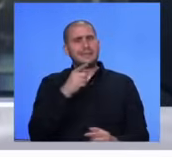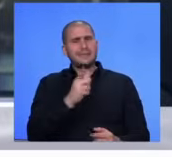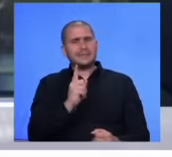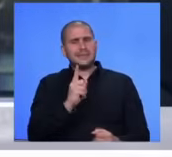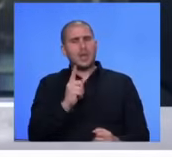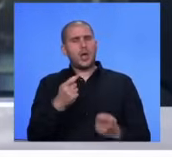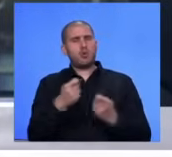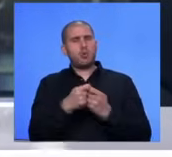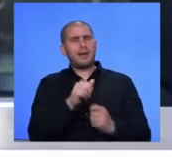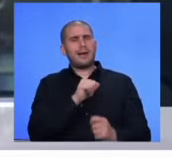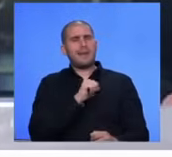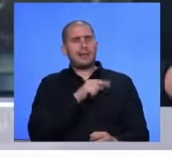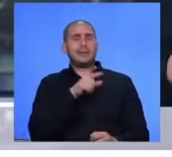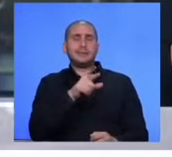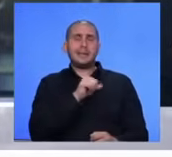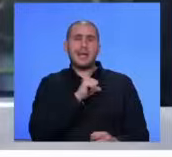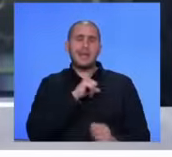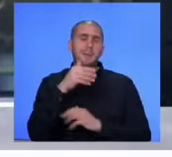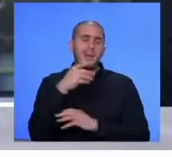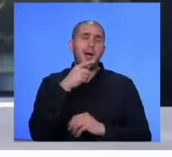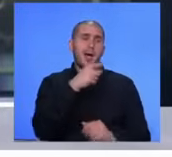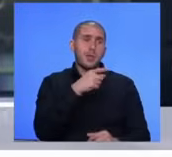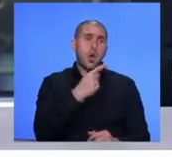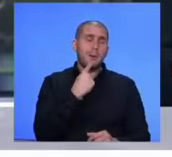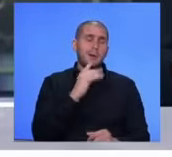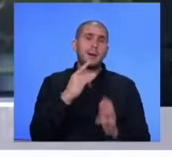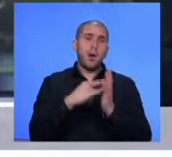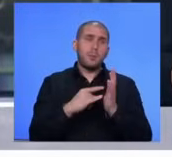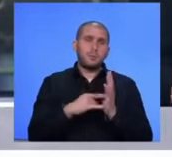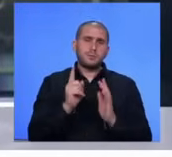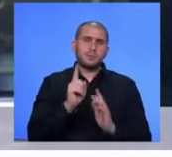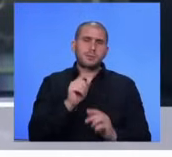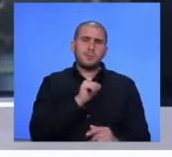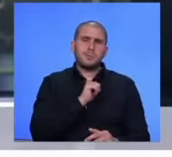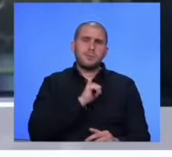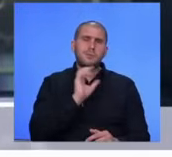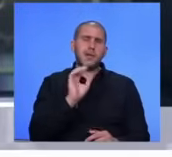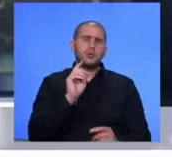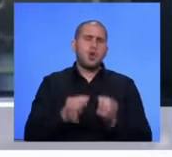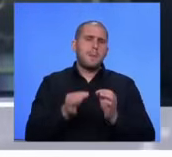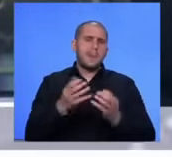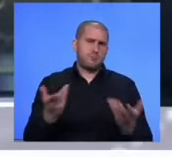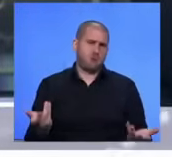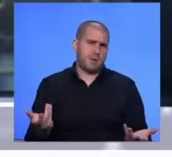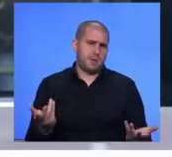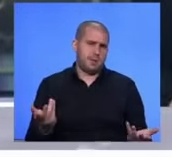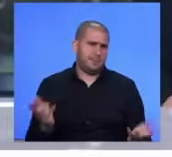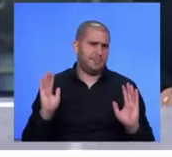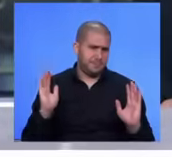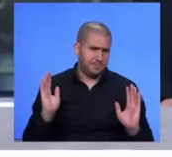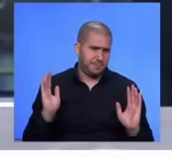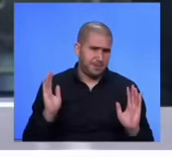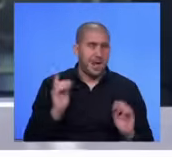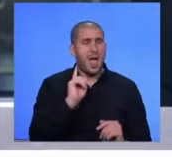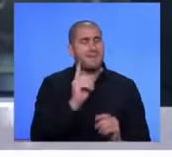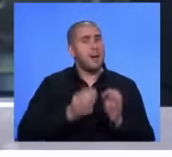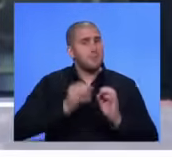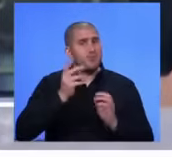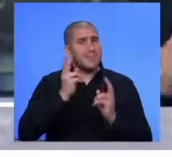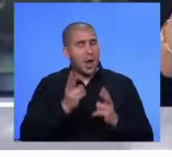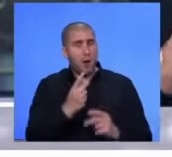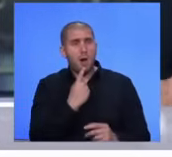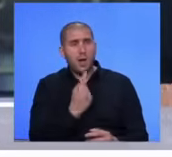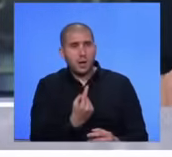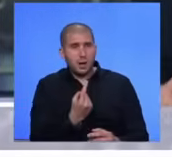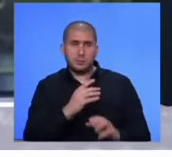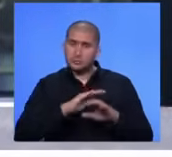עניין, זה עניינה של המדינה. לא, אתה אומר שעם החוק... ובאמת זה, לא אני... נכון. זה לא עניינו של בית המשפט להחליט במקומה. לא, אבל בית המשפט יכול להגיד...